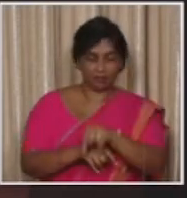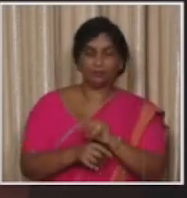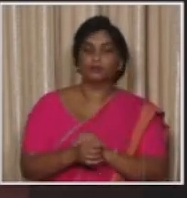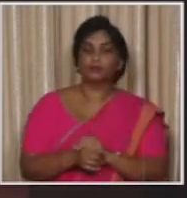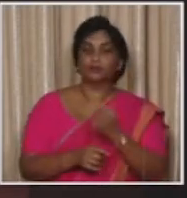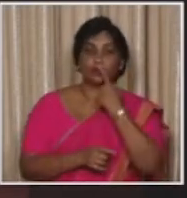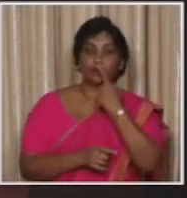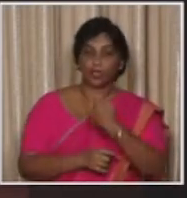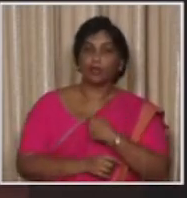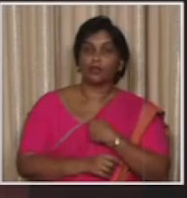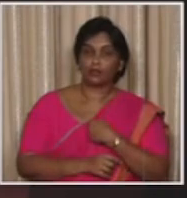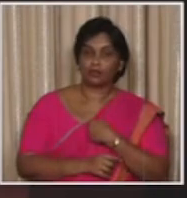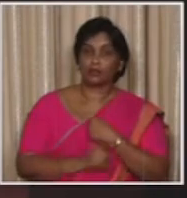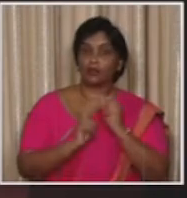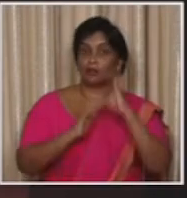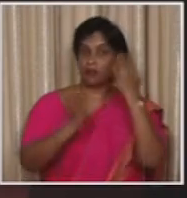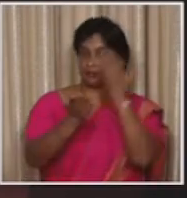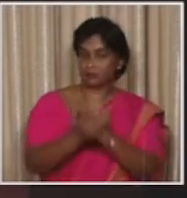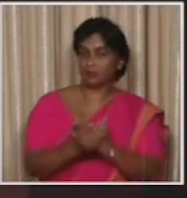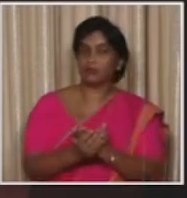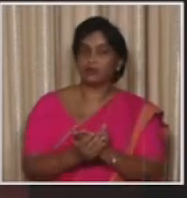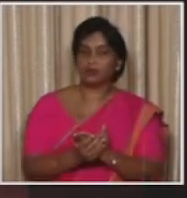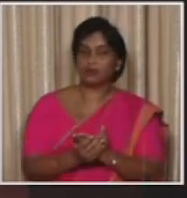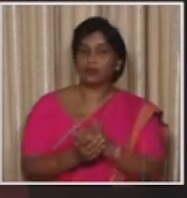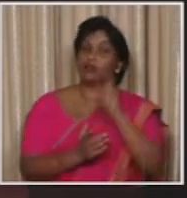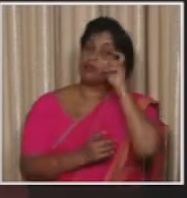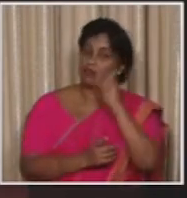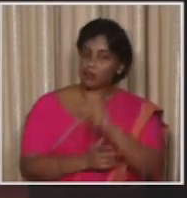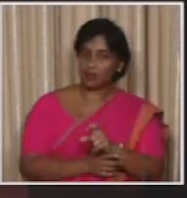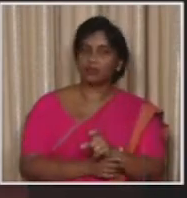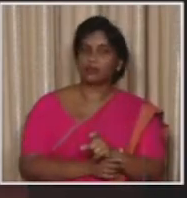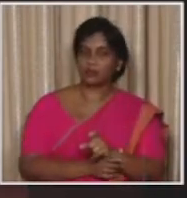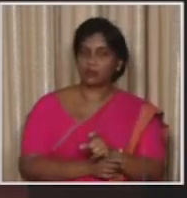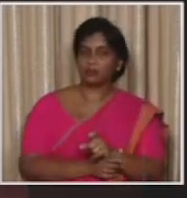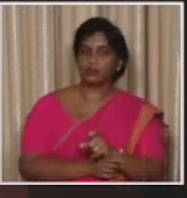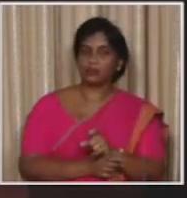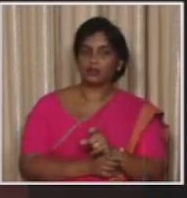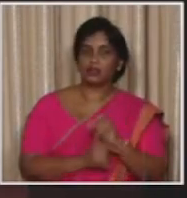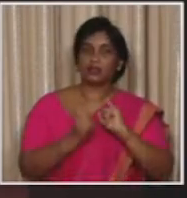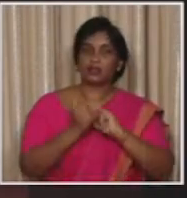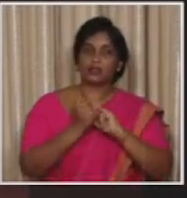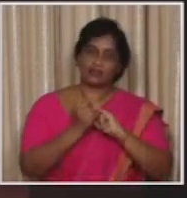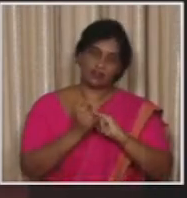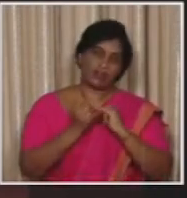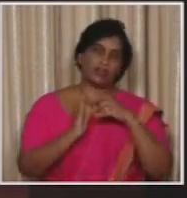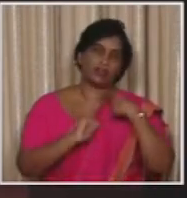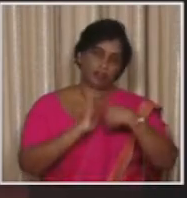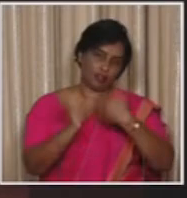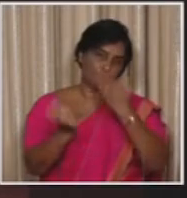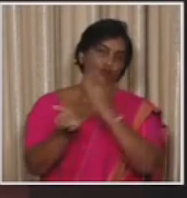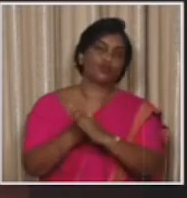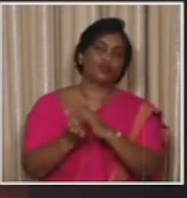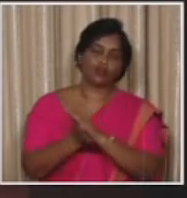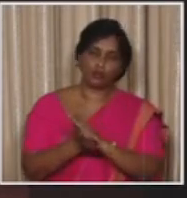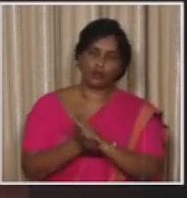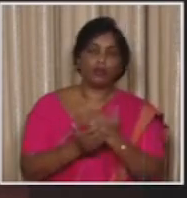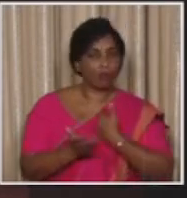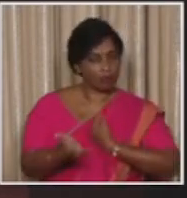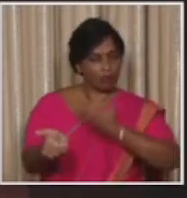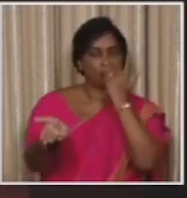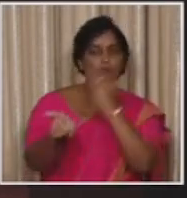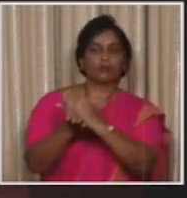මට කිව්වා, ඒක හැන්සර් ගත වෙලා තියෙනවා ඔබට බලන්න පුළුවන්, සජිත් රටට උදව් කරන්න කියලා. අපි උදව්